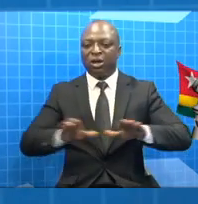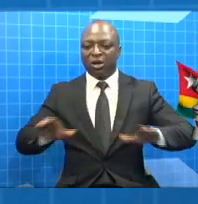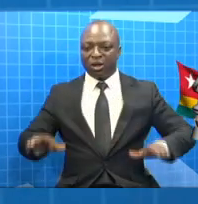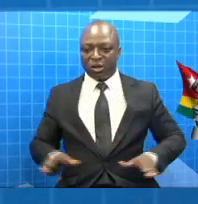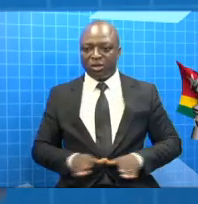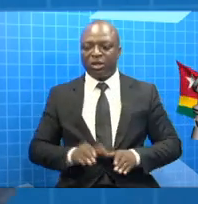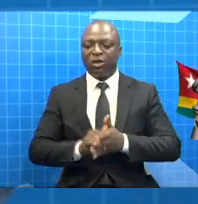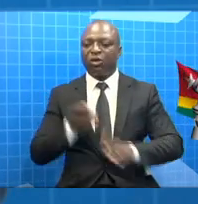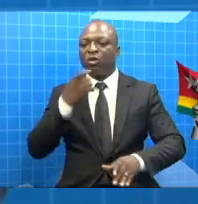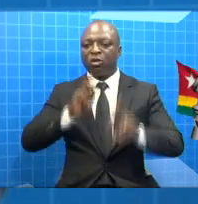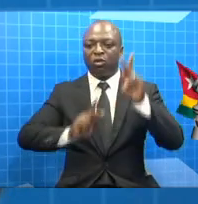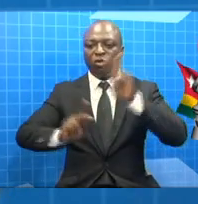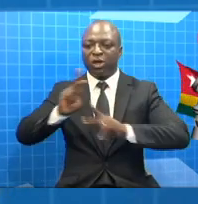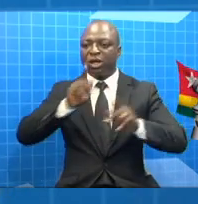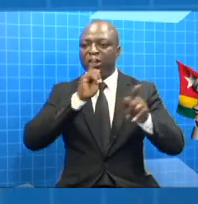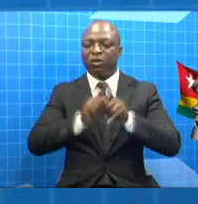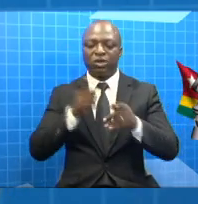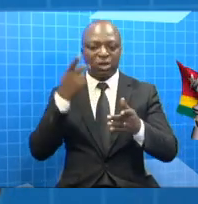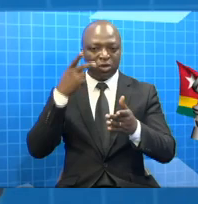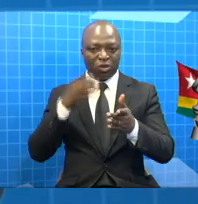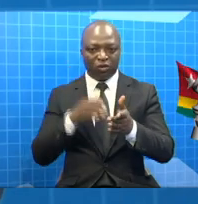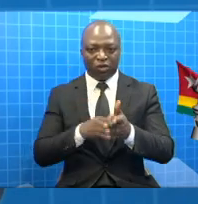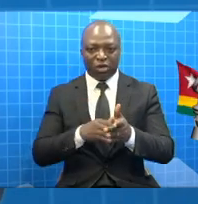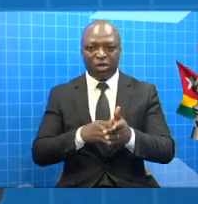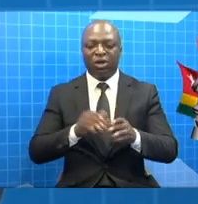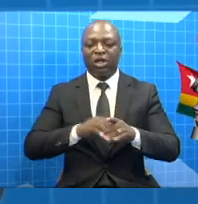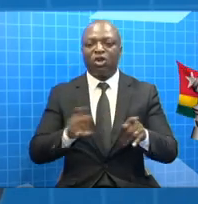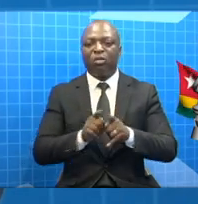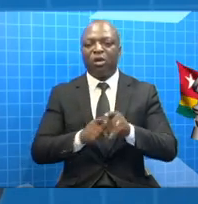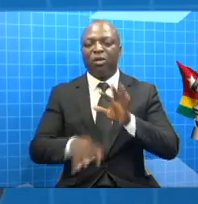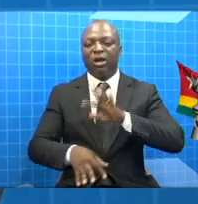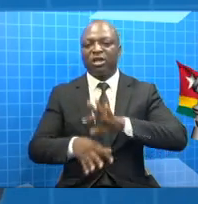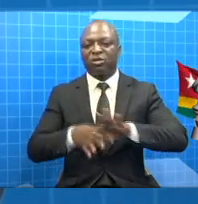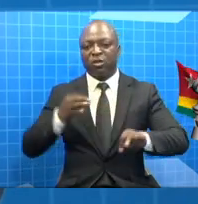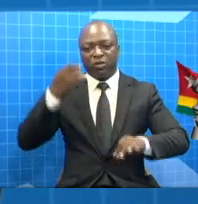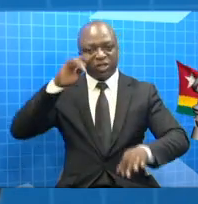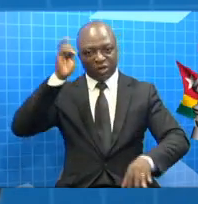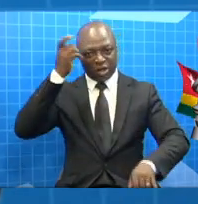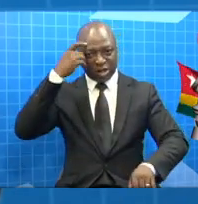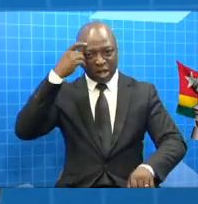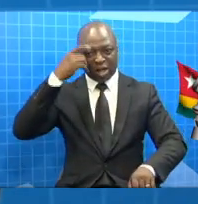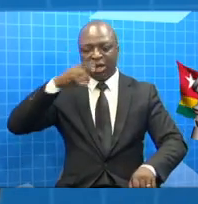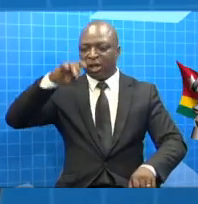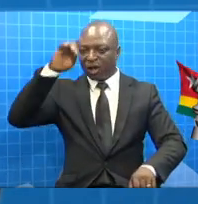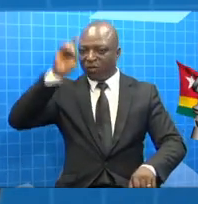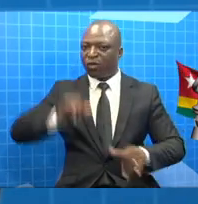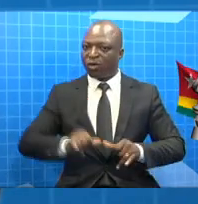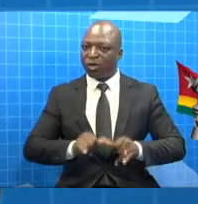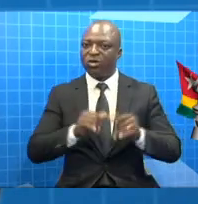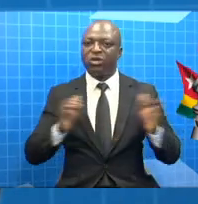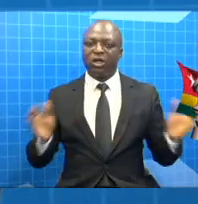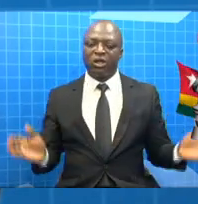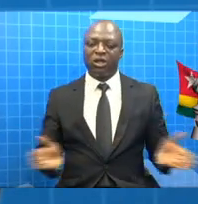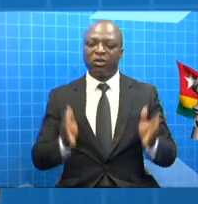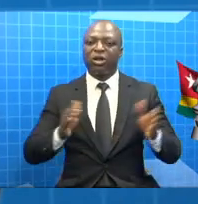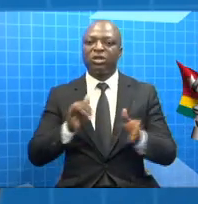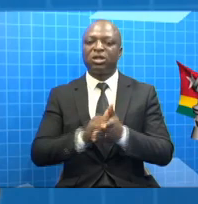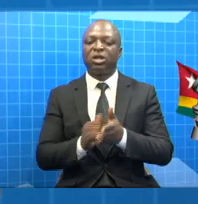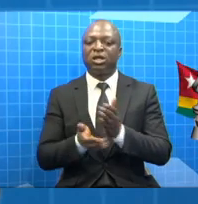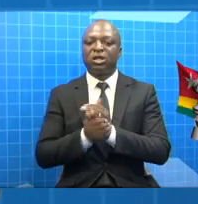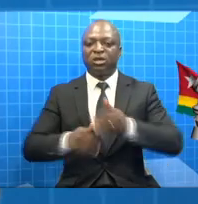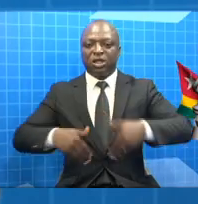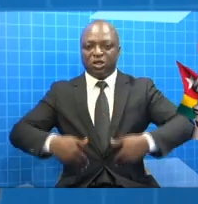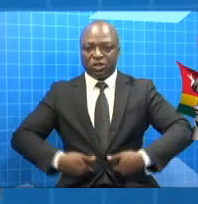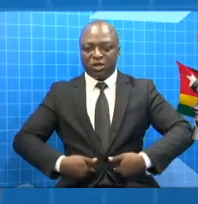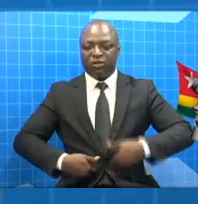commande publique qui a été revu. Dans le même esprit, pour le chef de l'État, il faut continuer d'encourager le dynamisme des